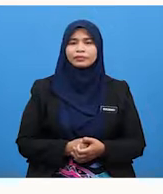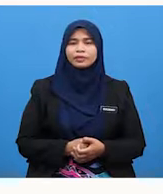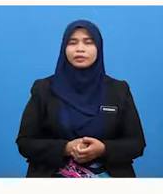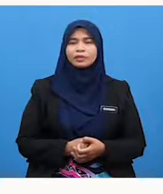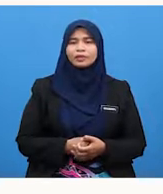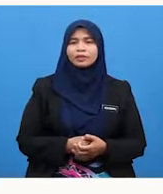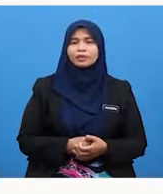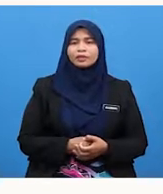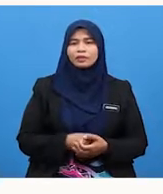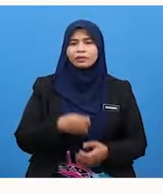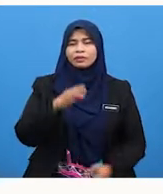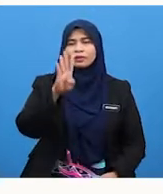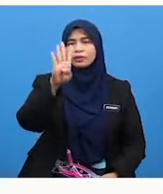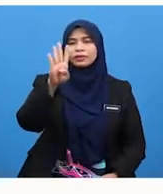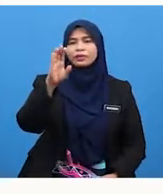Bundarkan